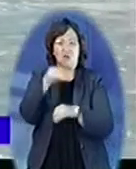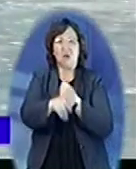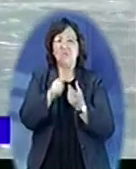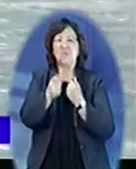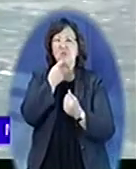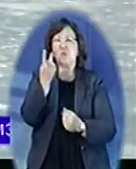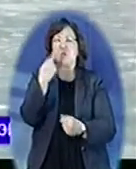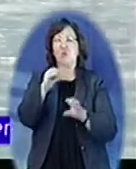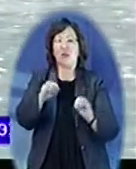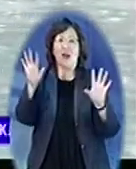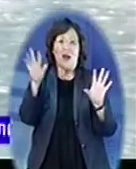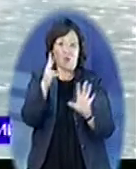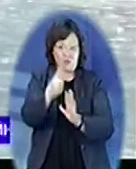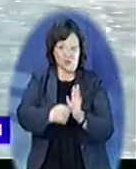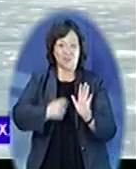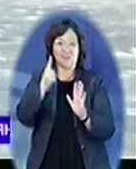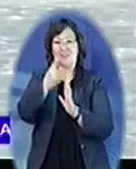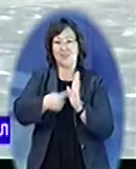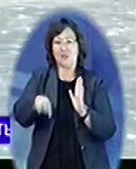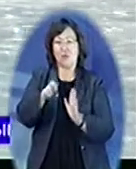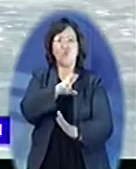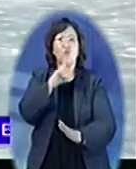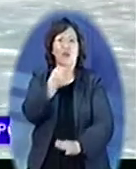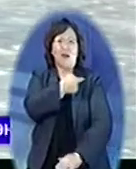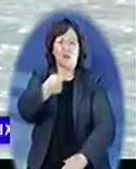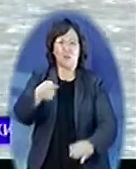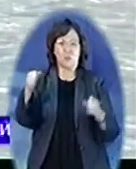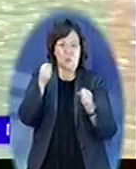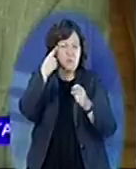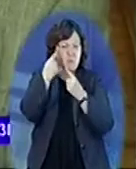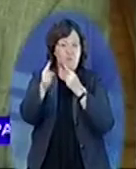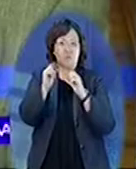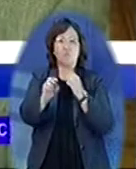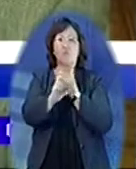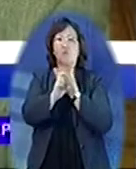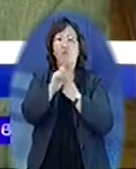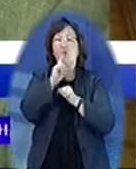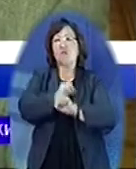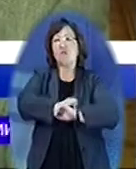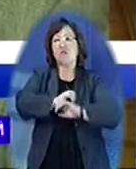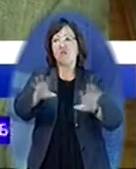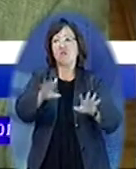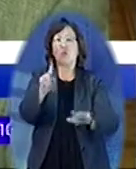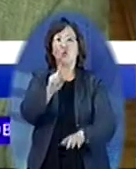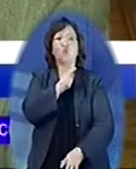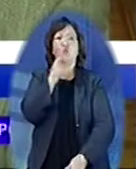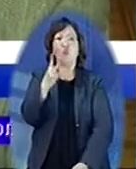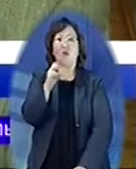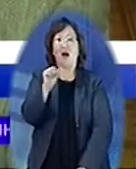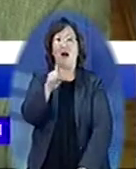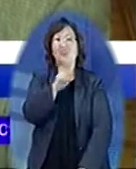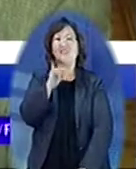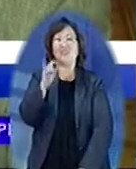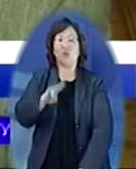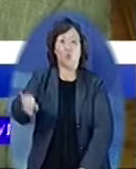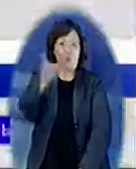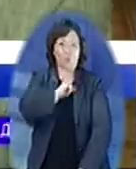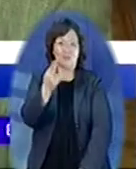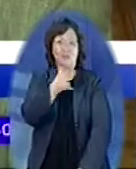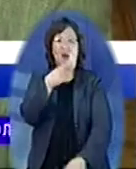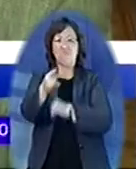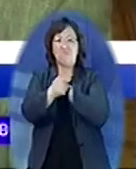12 бол 1-р саруудад эрс үүтрнэ гэдгийг сэрэмжлүүлж байна. Зүүн Азийн орнуудын цаг үршлийн